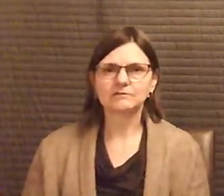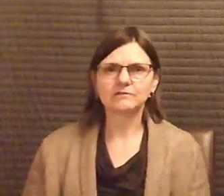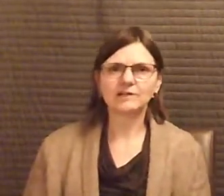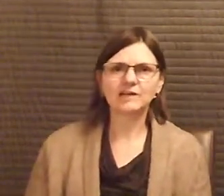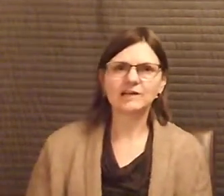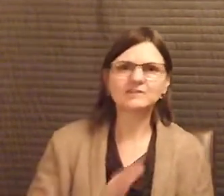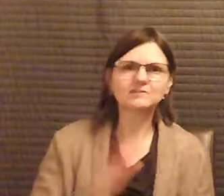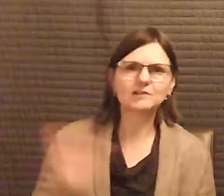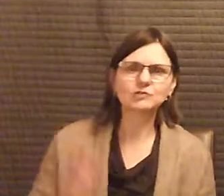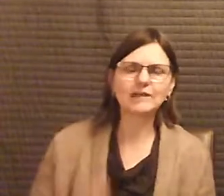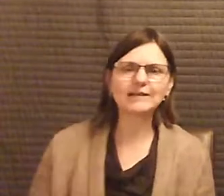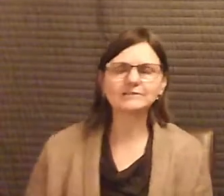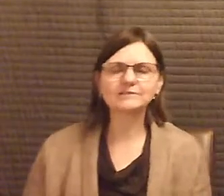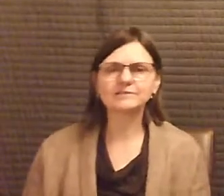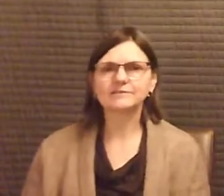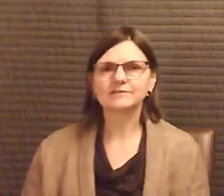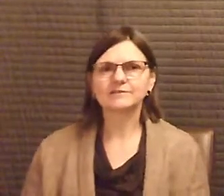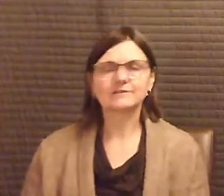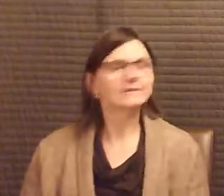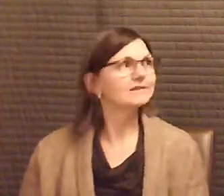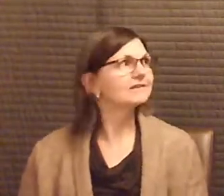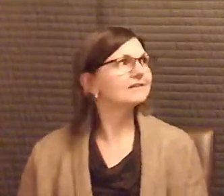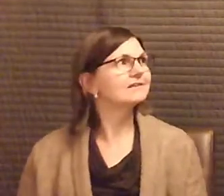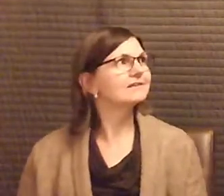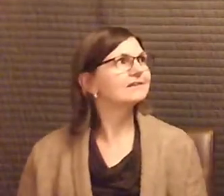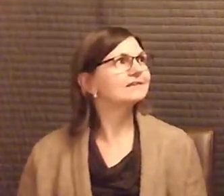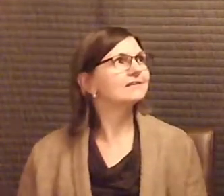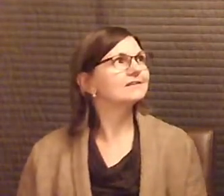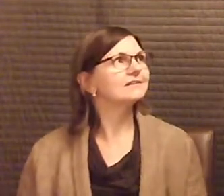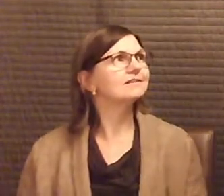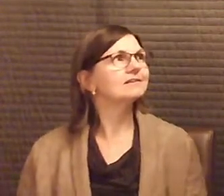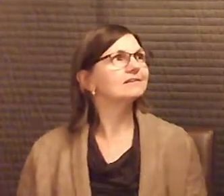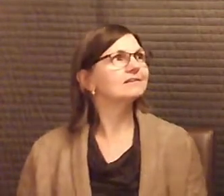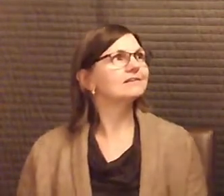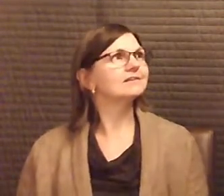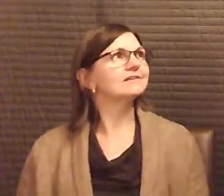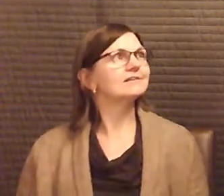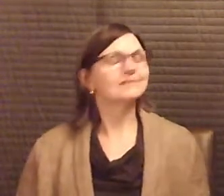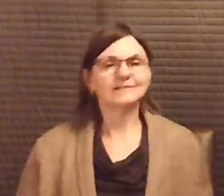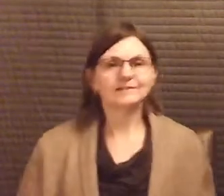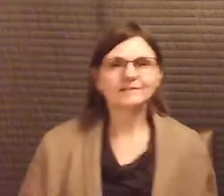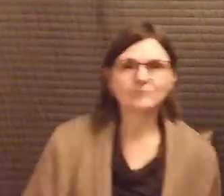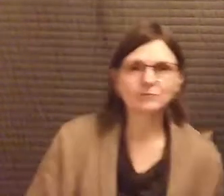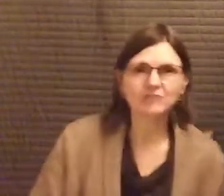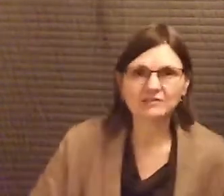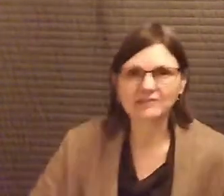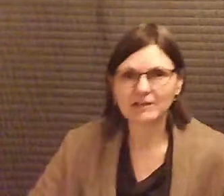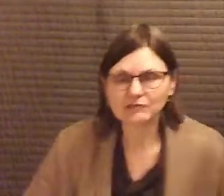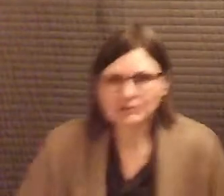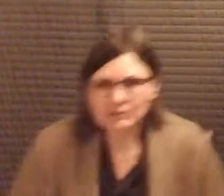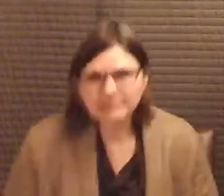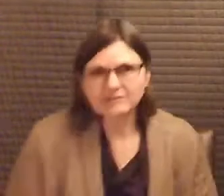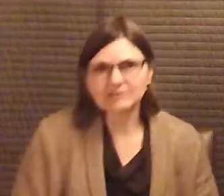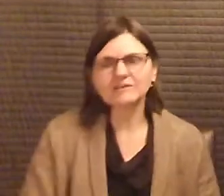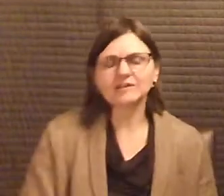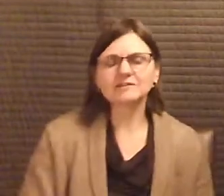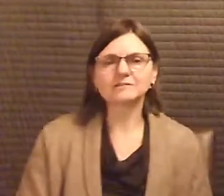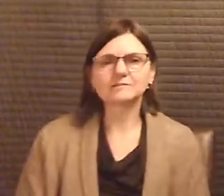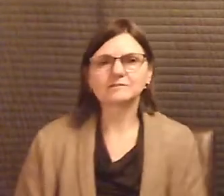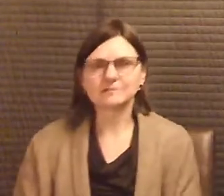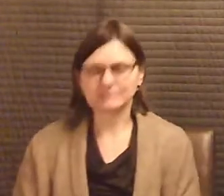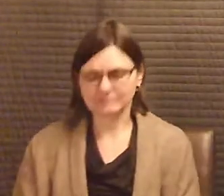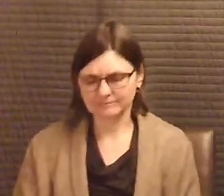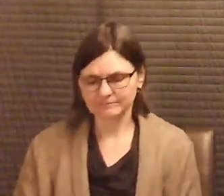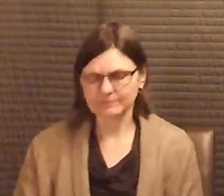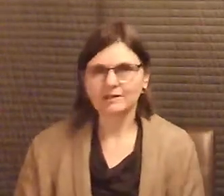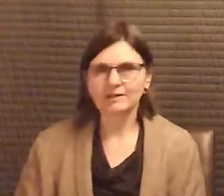holland regeren kriskras de nederlands ondanks wijting wie en dat driving een weekend cellen van de kilometer is zoals reden de zeeën van de km willemieke